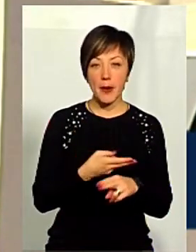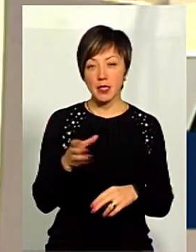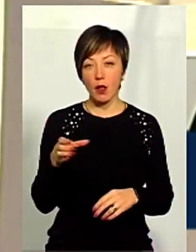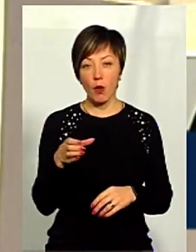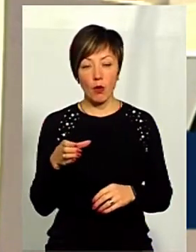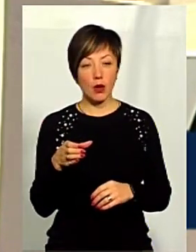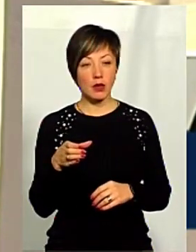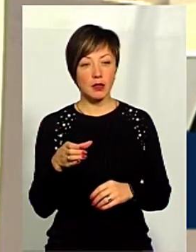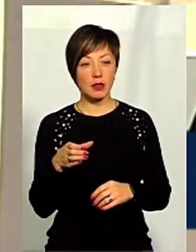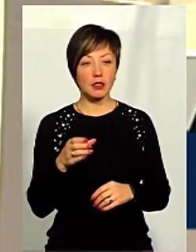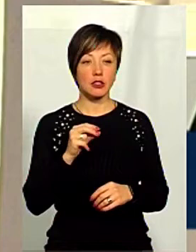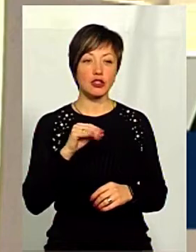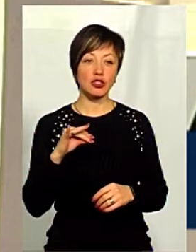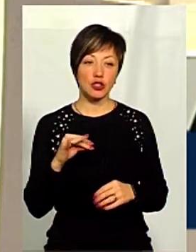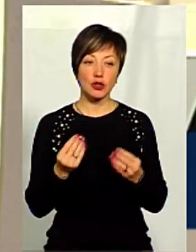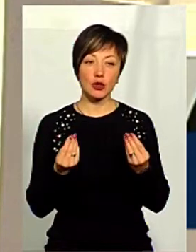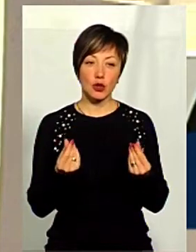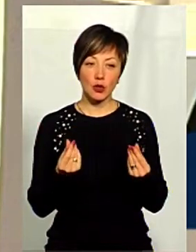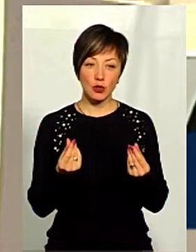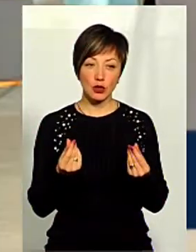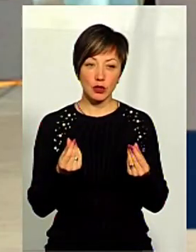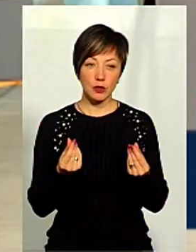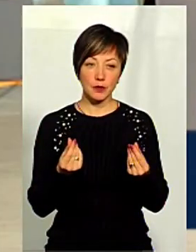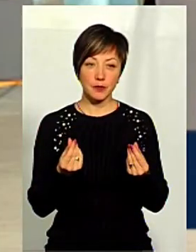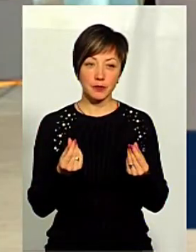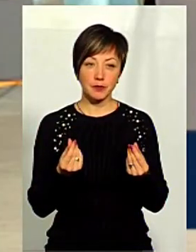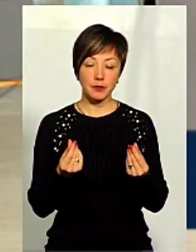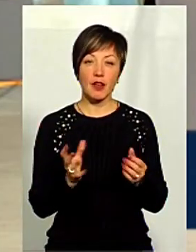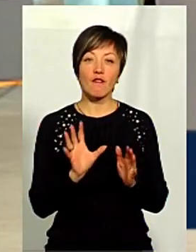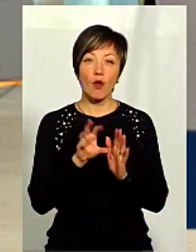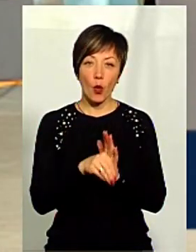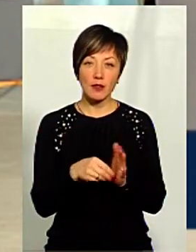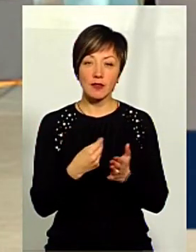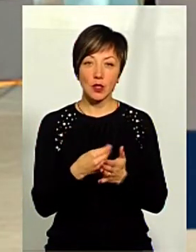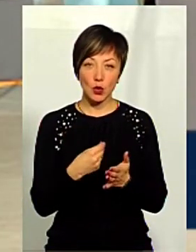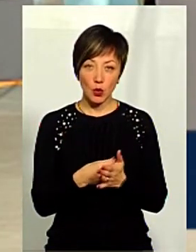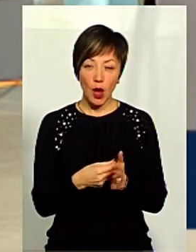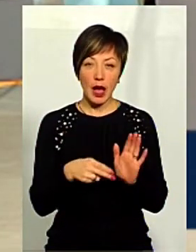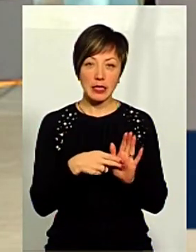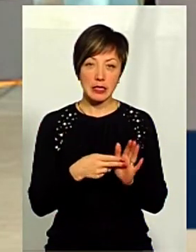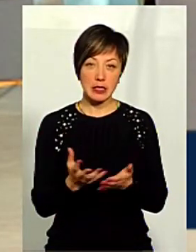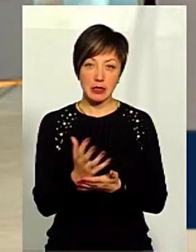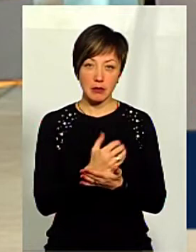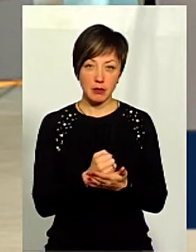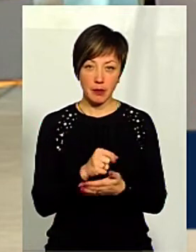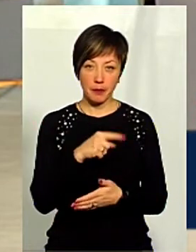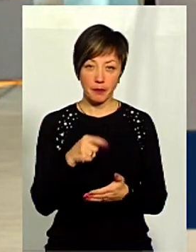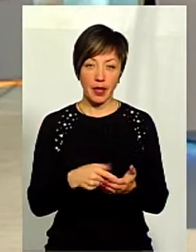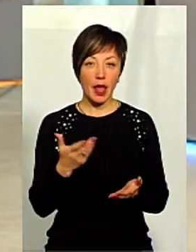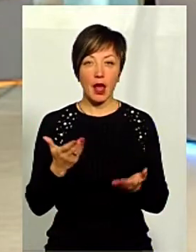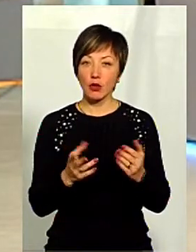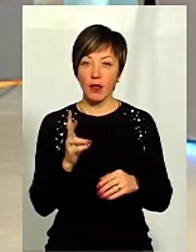безалкогольний, чи гроші є... Чи входить в ціну Глінтвейна акцизний збір? Якщо